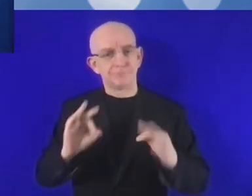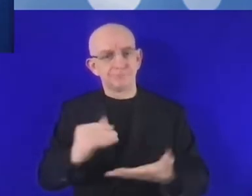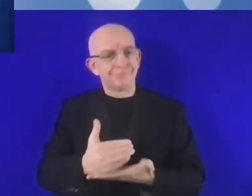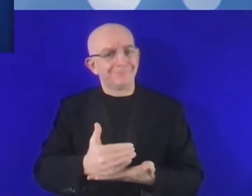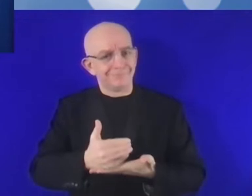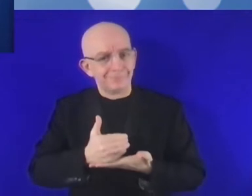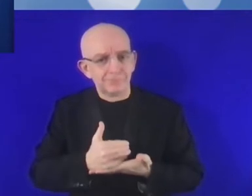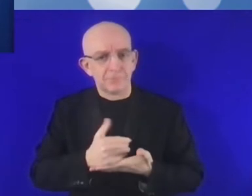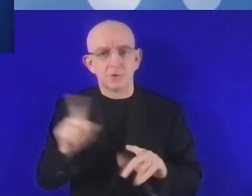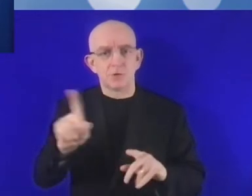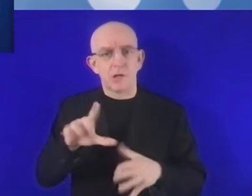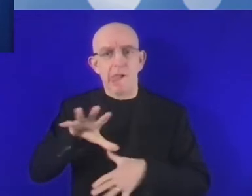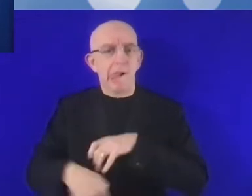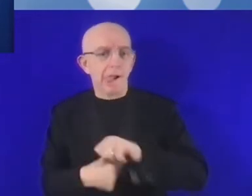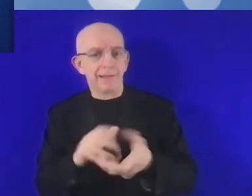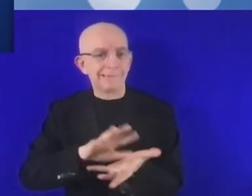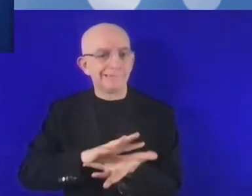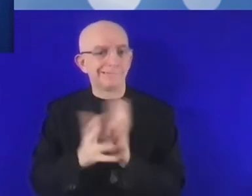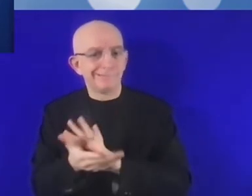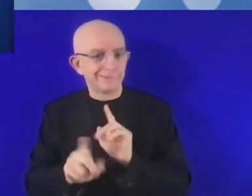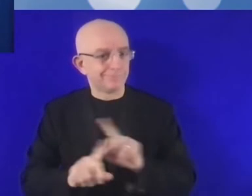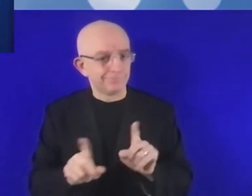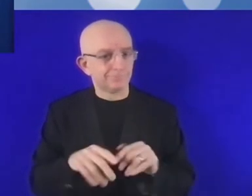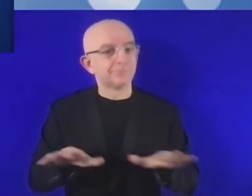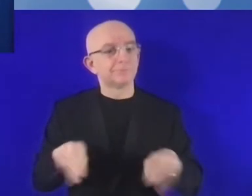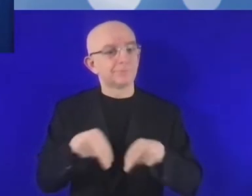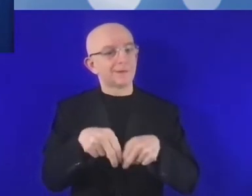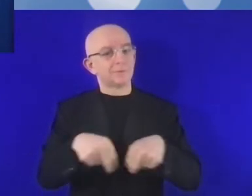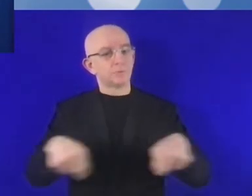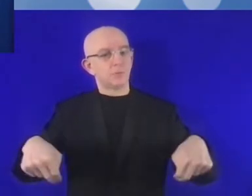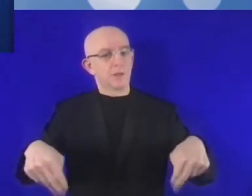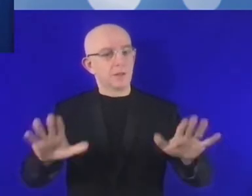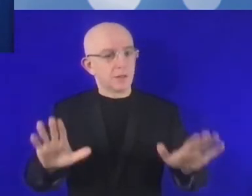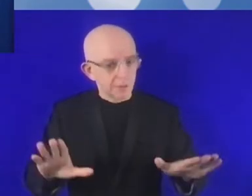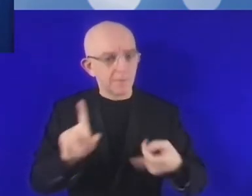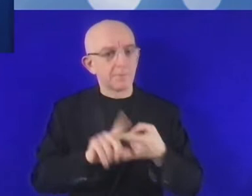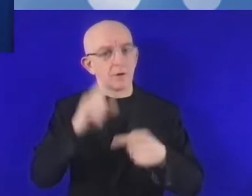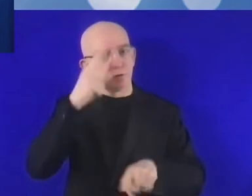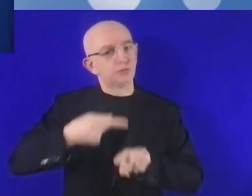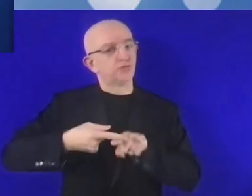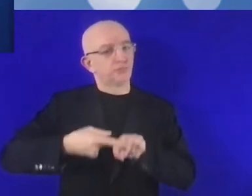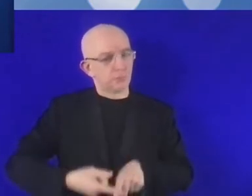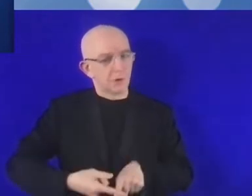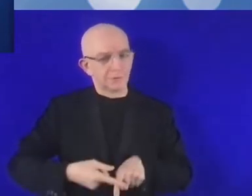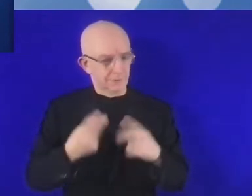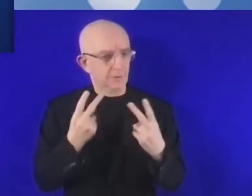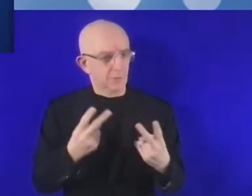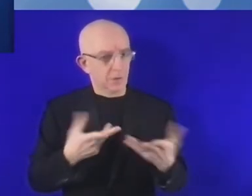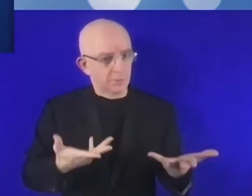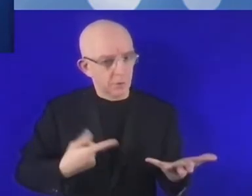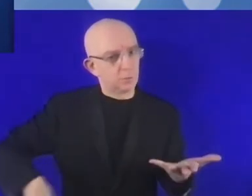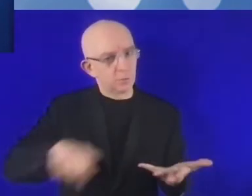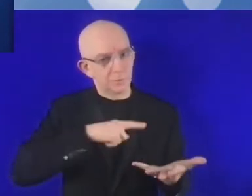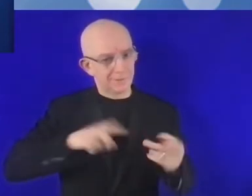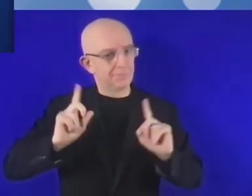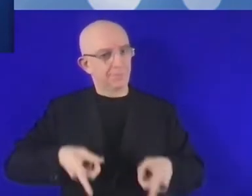حياديا نستطيع فيه ثقة متبادلة، وهذا يعتمد علينا، يعتمد على الناس في العالم